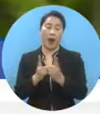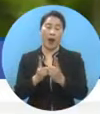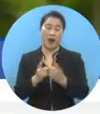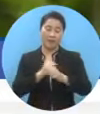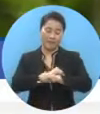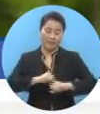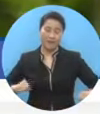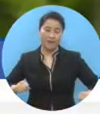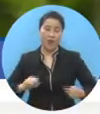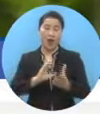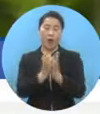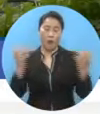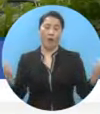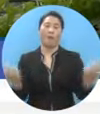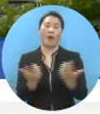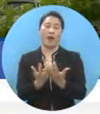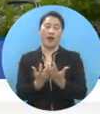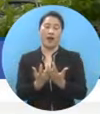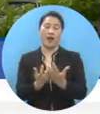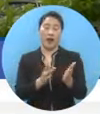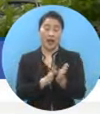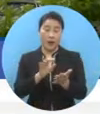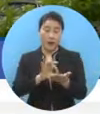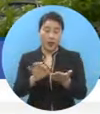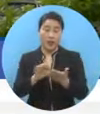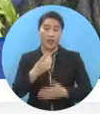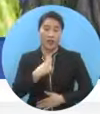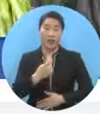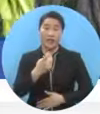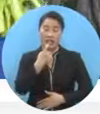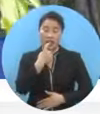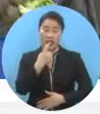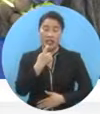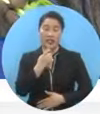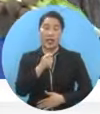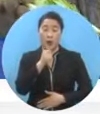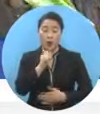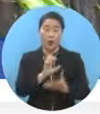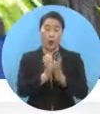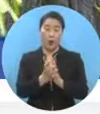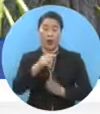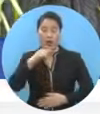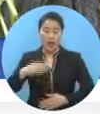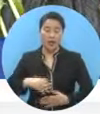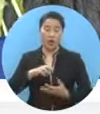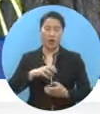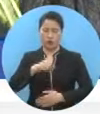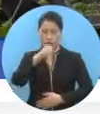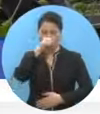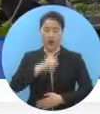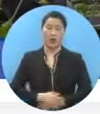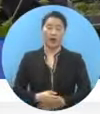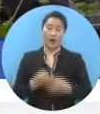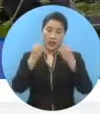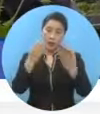봄이 깊어가면서 들녘의 들꽃이 지천입니다. 약재로 쓰던 흰 민들레는 간이나 위에 좋은 건강식품으로